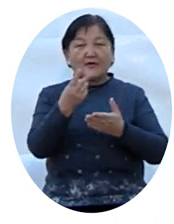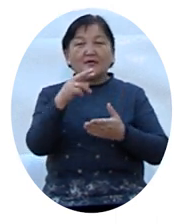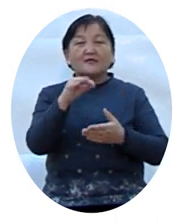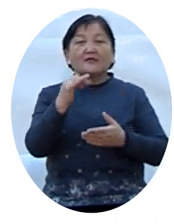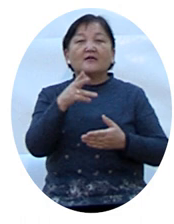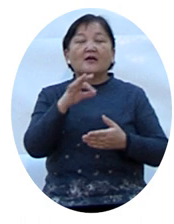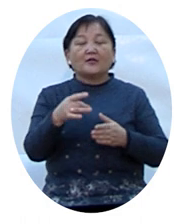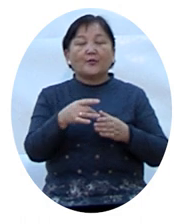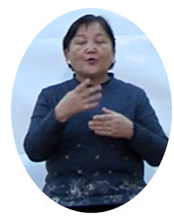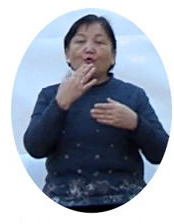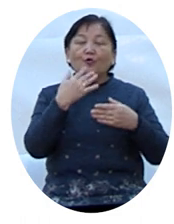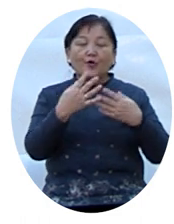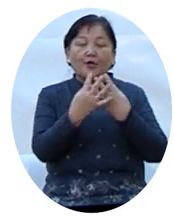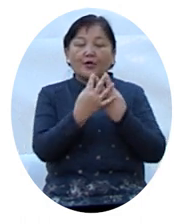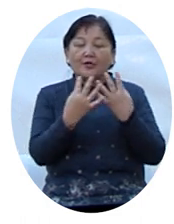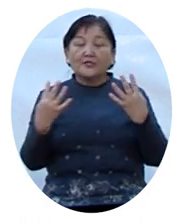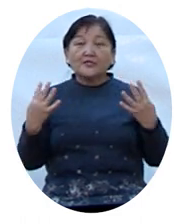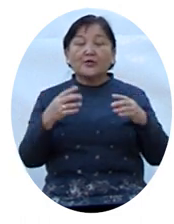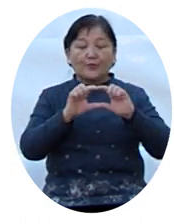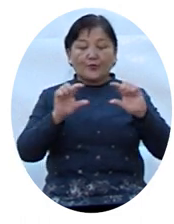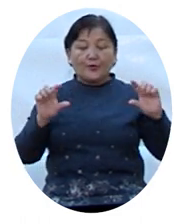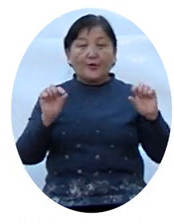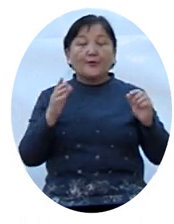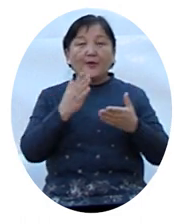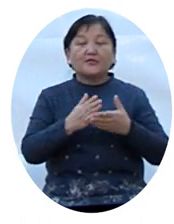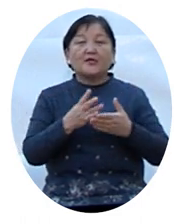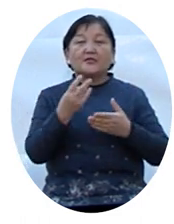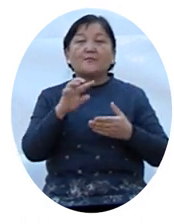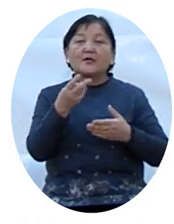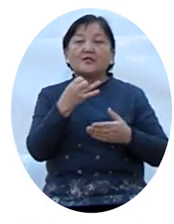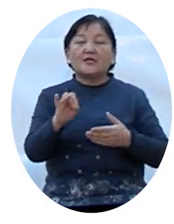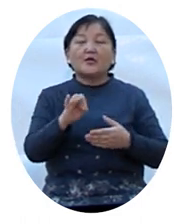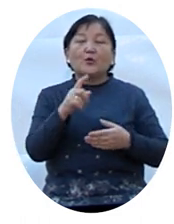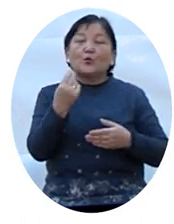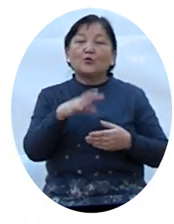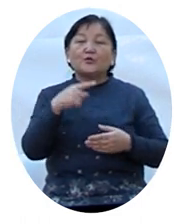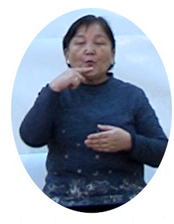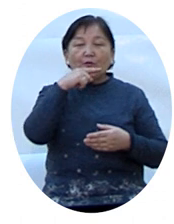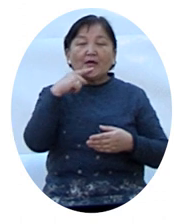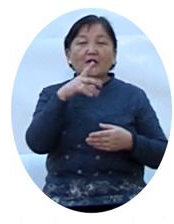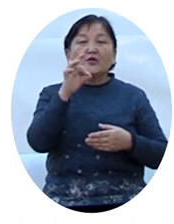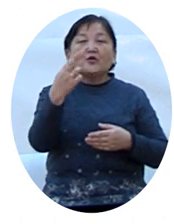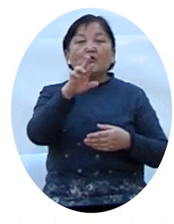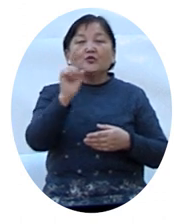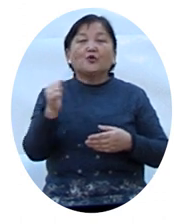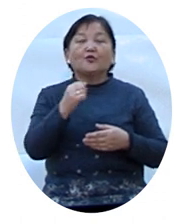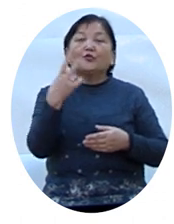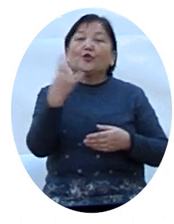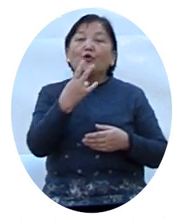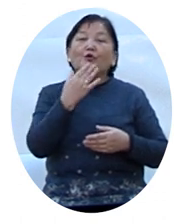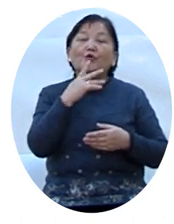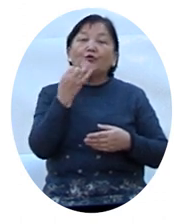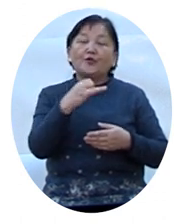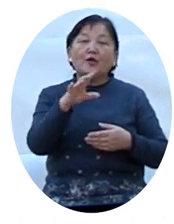универсал индикатор нь өөрөө улбар шар өнгөтэй бөгөөд лимбигний хүчилд улаан өнгийг үзүүлж хүнсний содын уусмалт харин гүн ногоон өнгийг үзүүлдэг юм